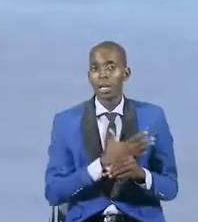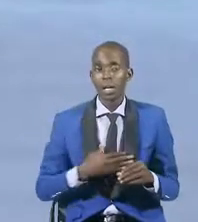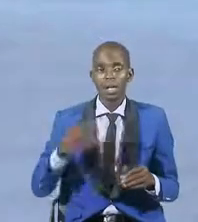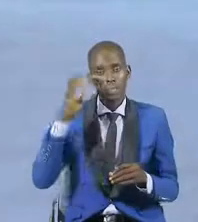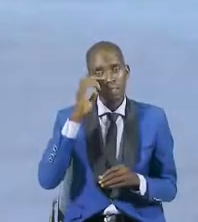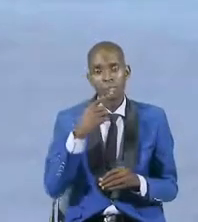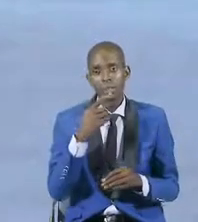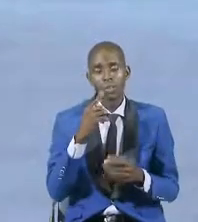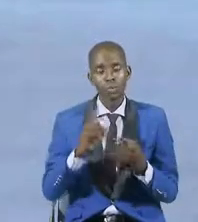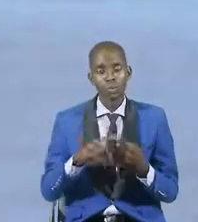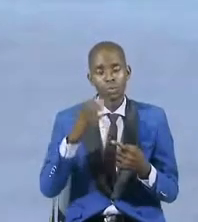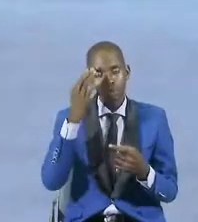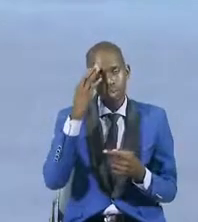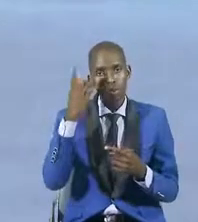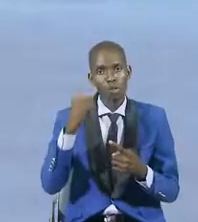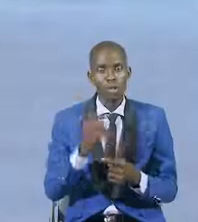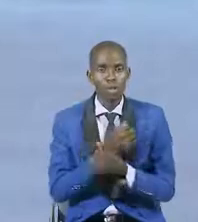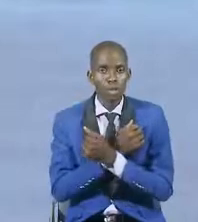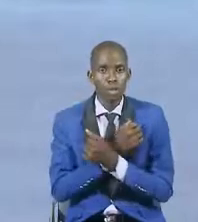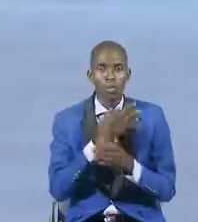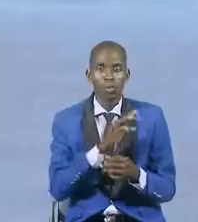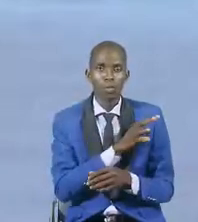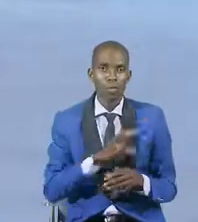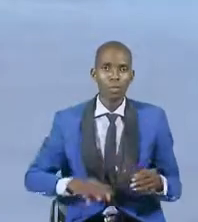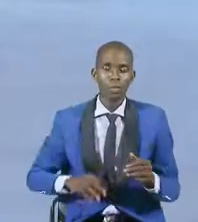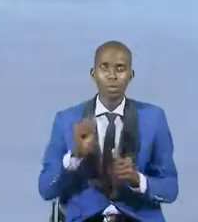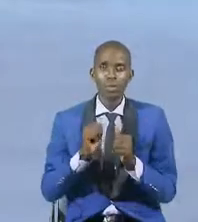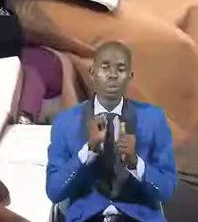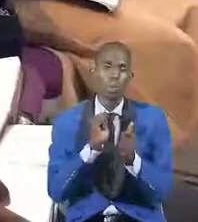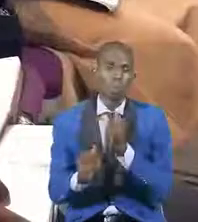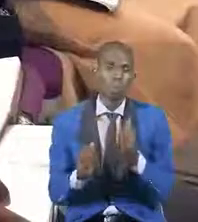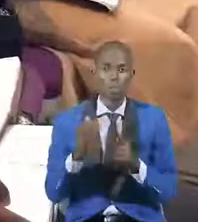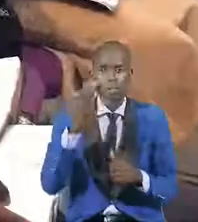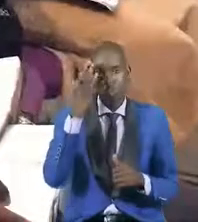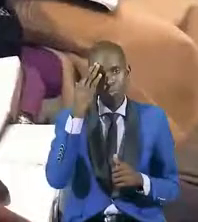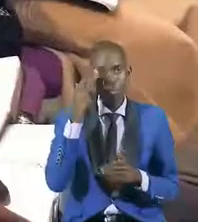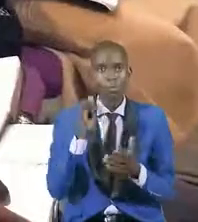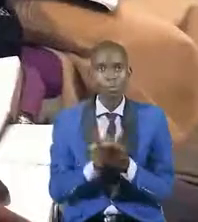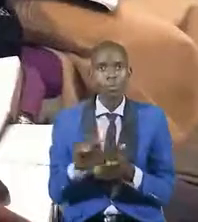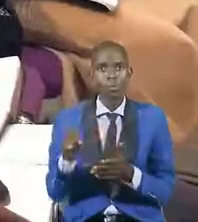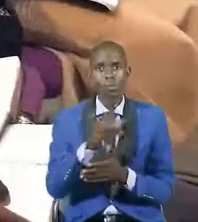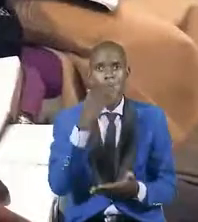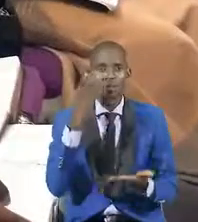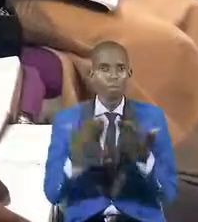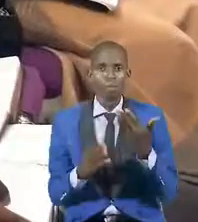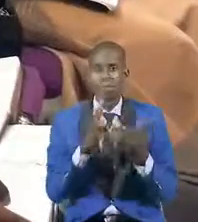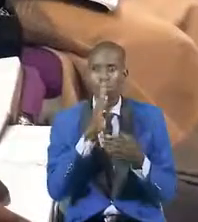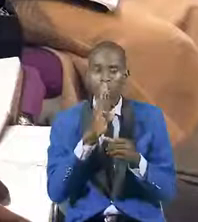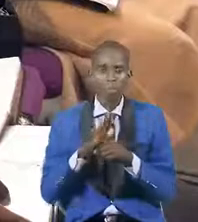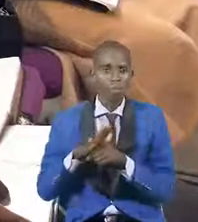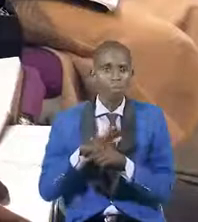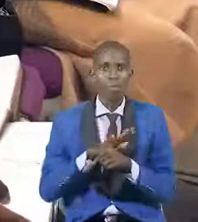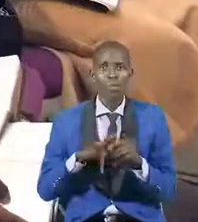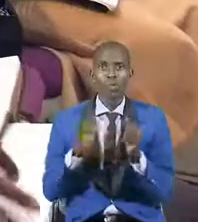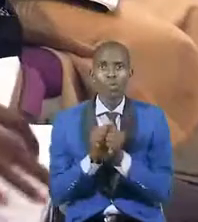Et connaître l'amour de Christ qui surpasse toute connaissance, en sorte